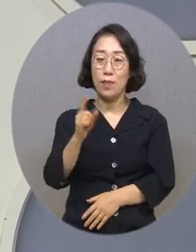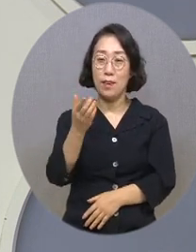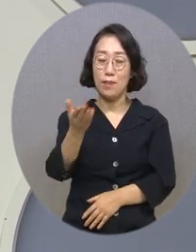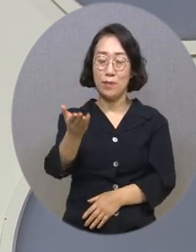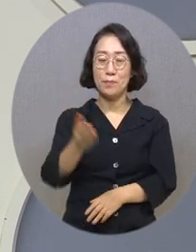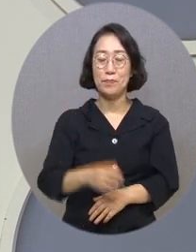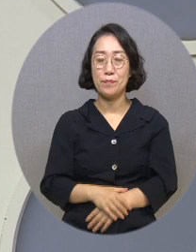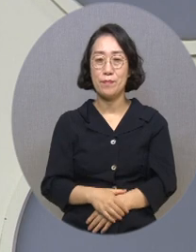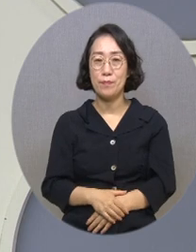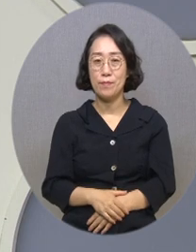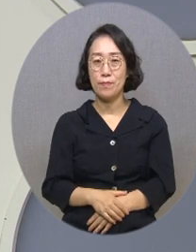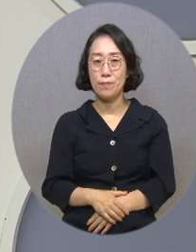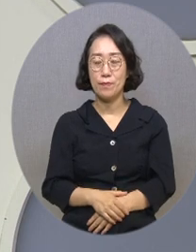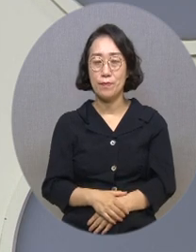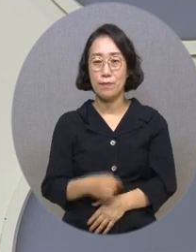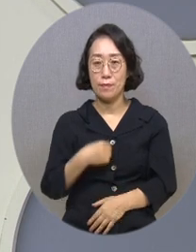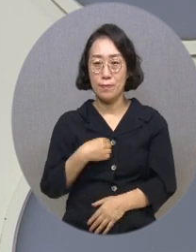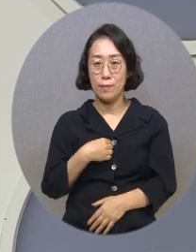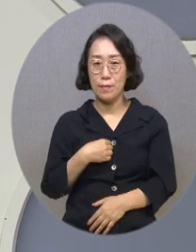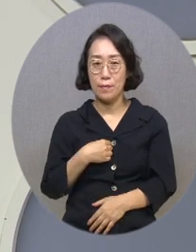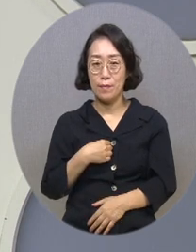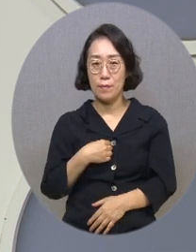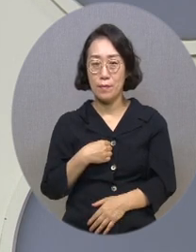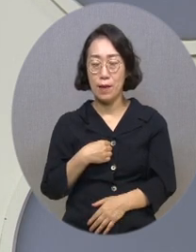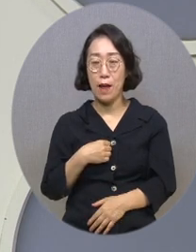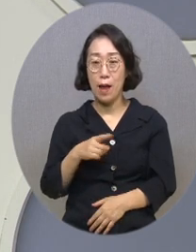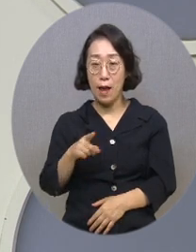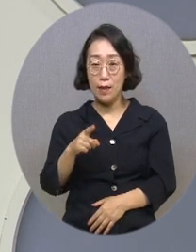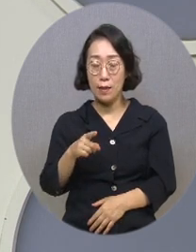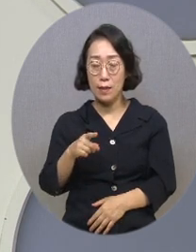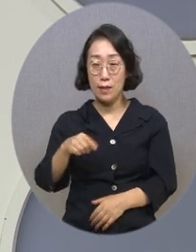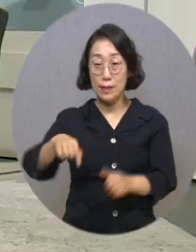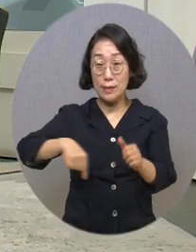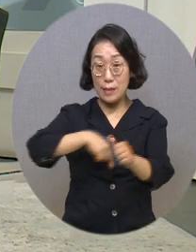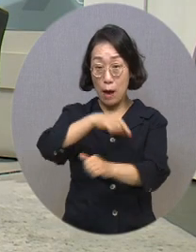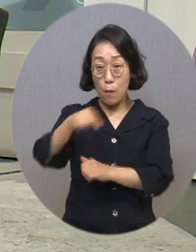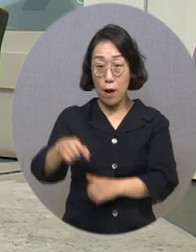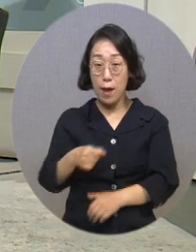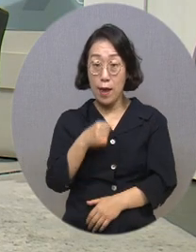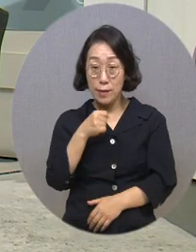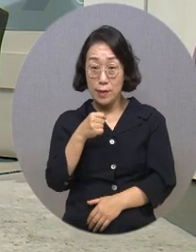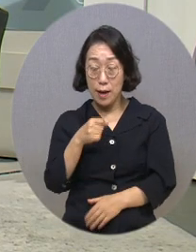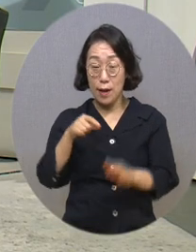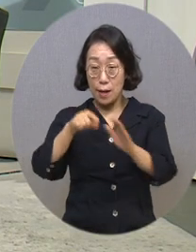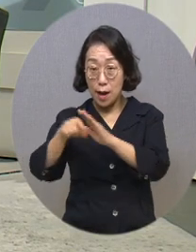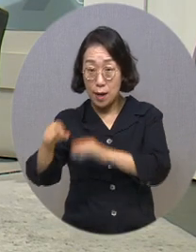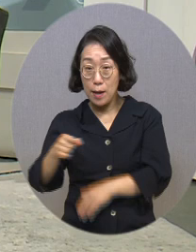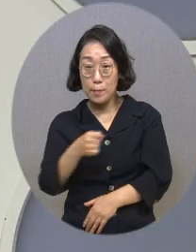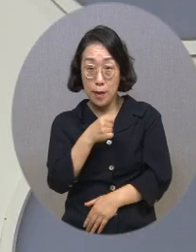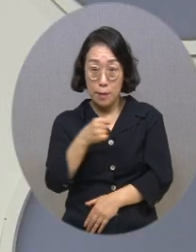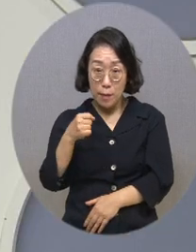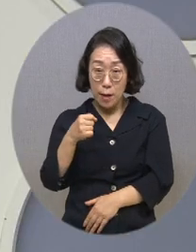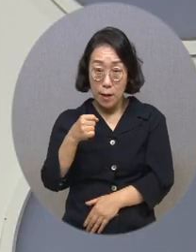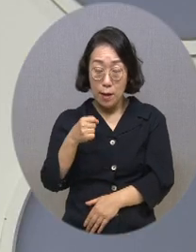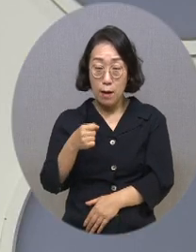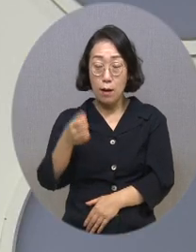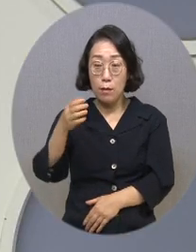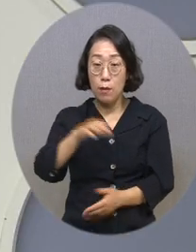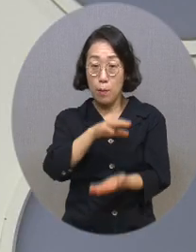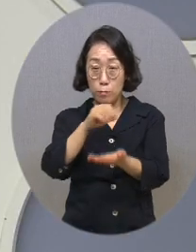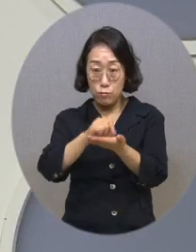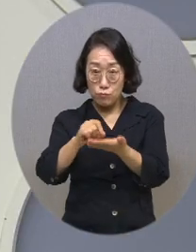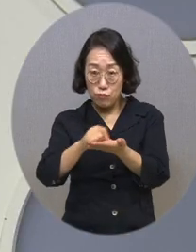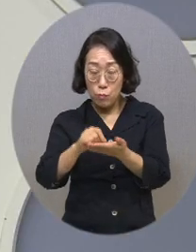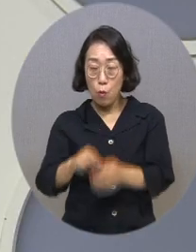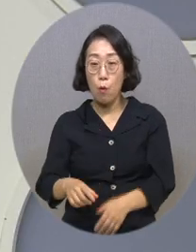예. 제가 행사 취재를 하는 시민 기자로서 많은 행사를 취재를 하다가 어느 날 그